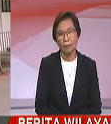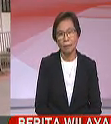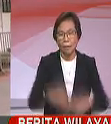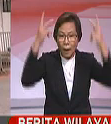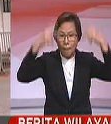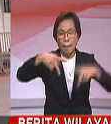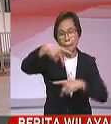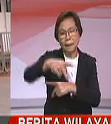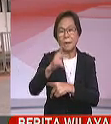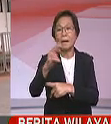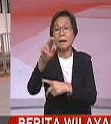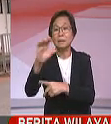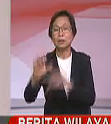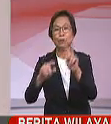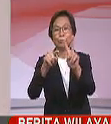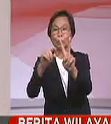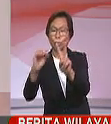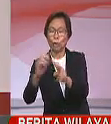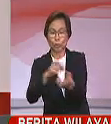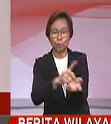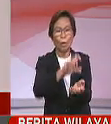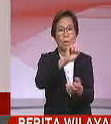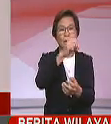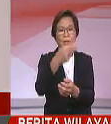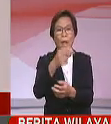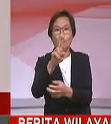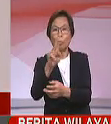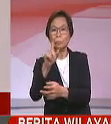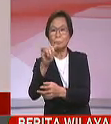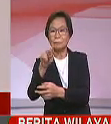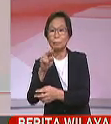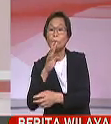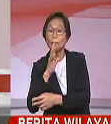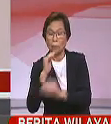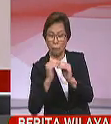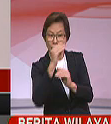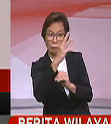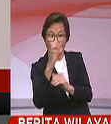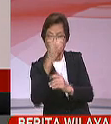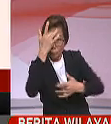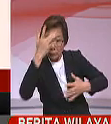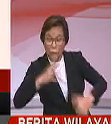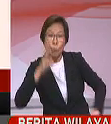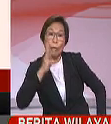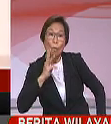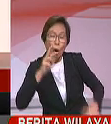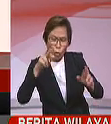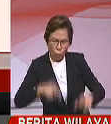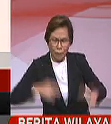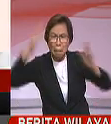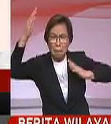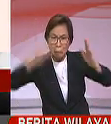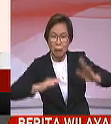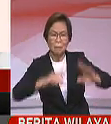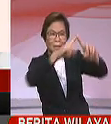Hai pengaruh by giochi 20-an kosong dokter sahabuddin Ibrahim berkata lebih 600 sakit Wanita Rakyat tempatan